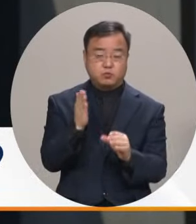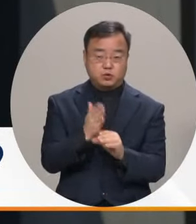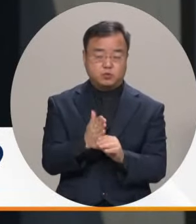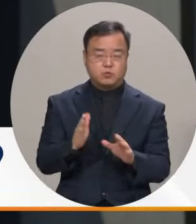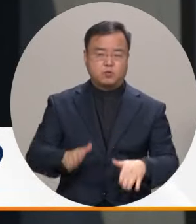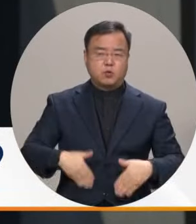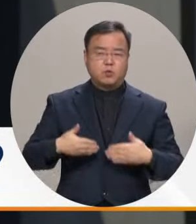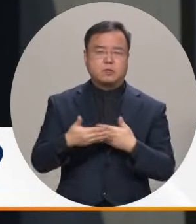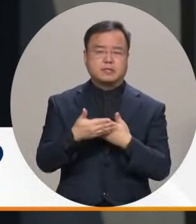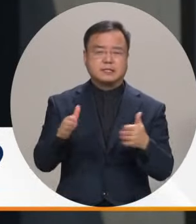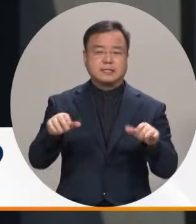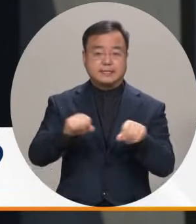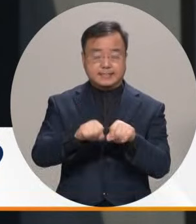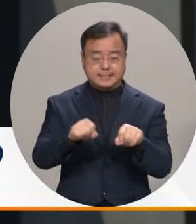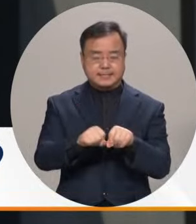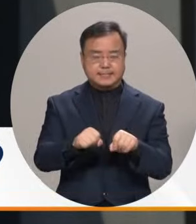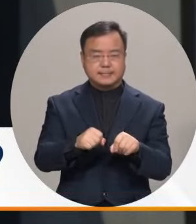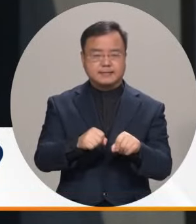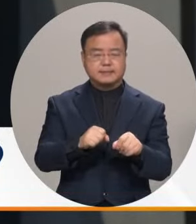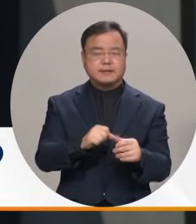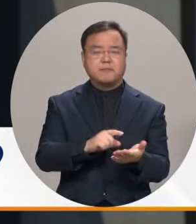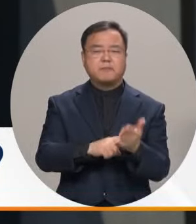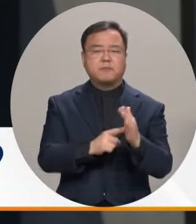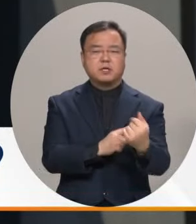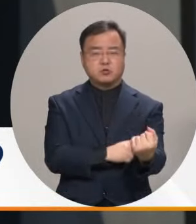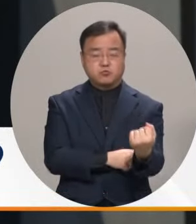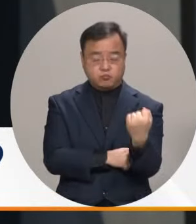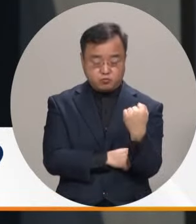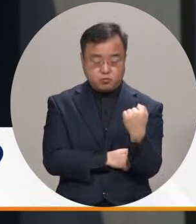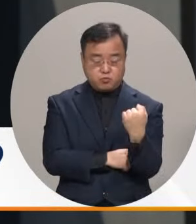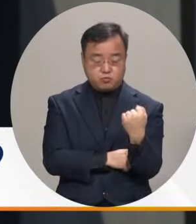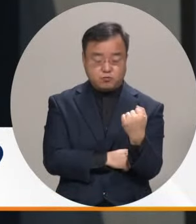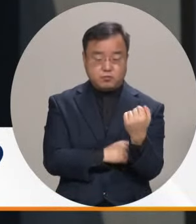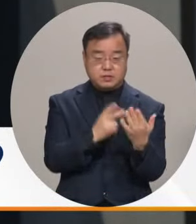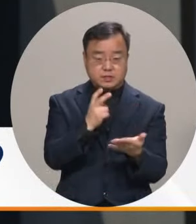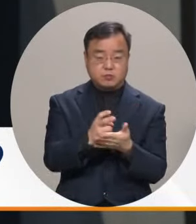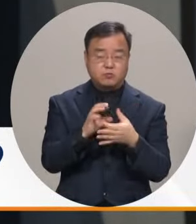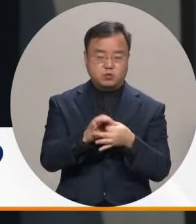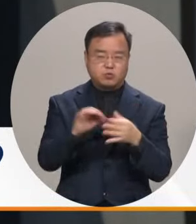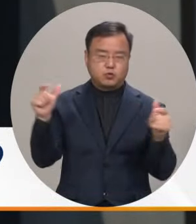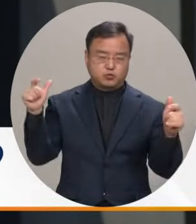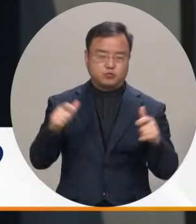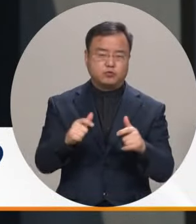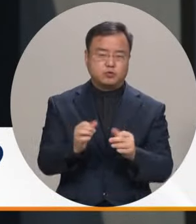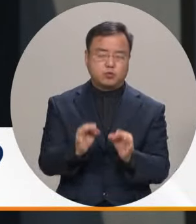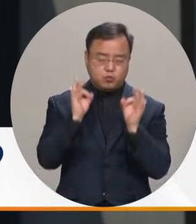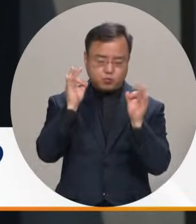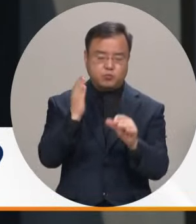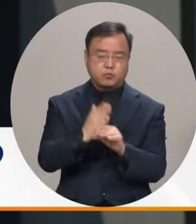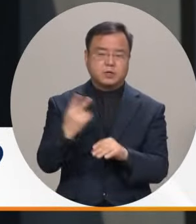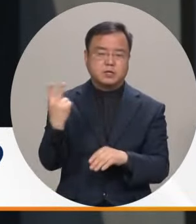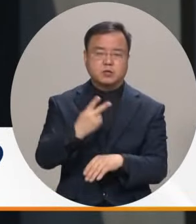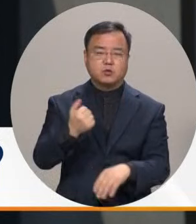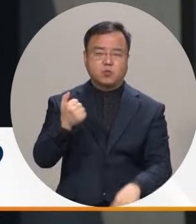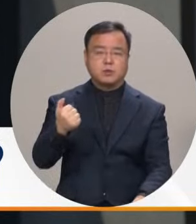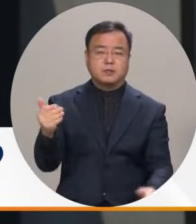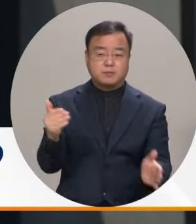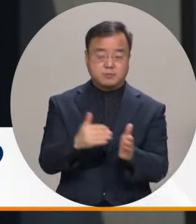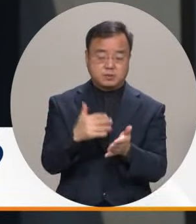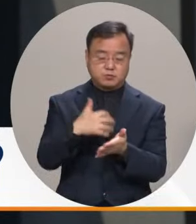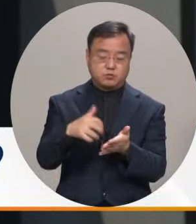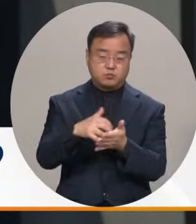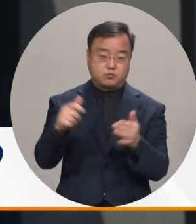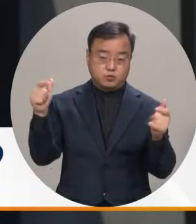배출권 제도를 시행하여 온실가스 배출 저감을 유도하고 있으며 2050년까지 온실가스 배출량은